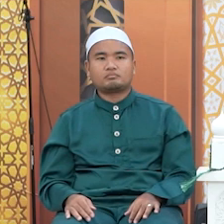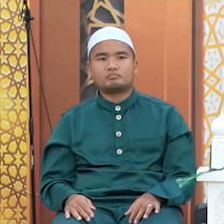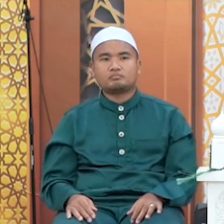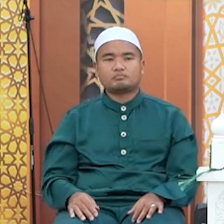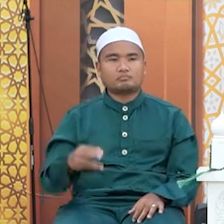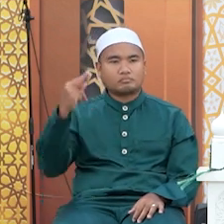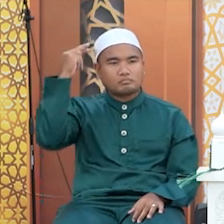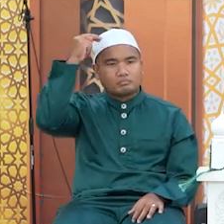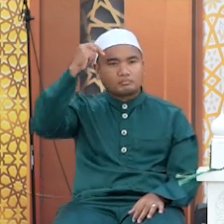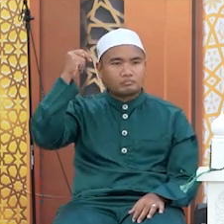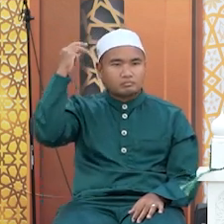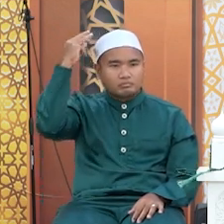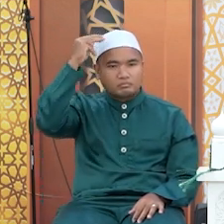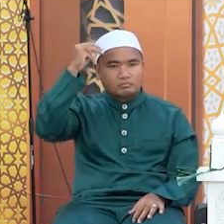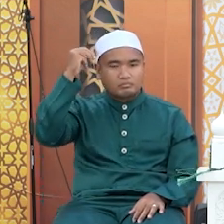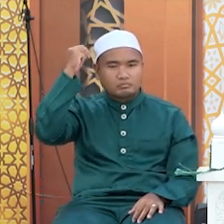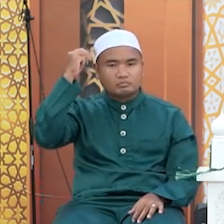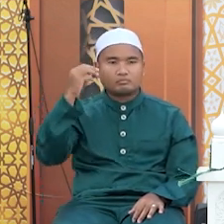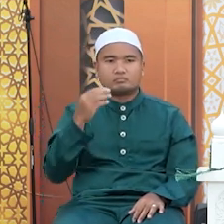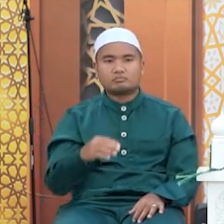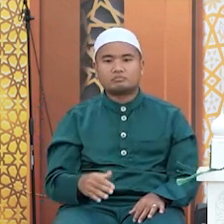Nabi kata, dah buat apa, mudah rakyat kaku semua.